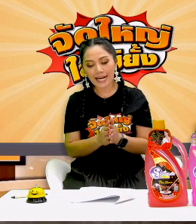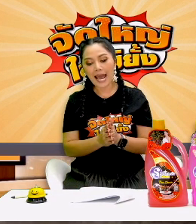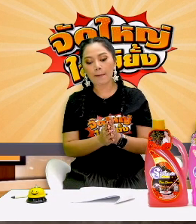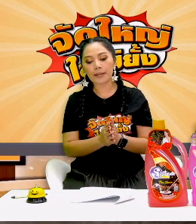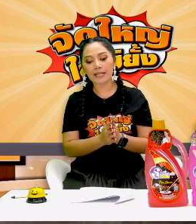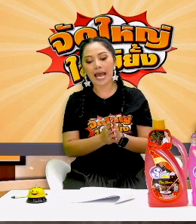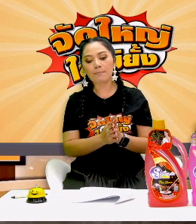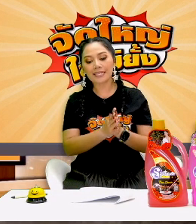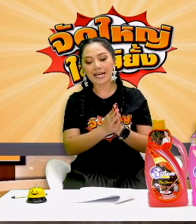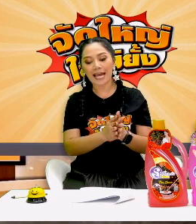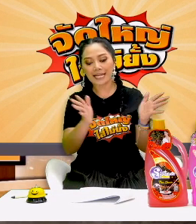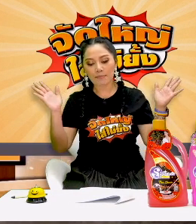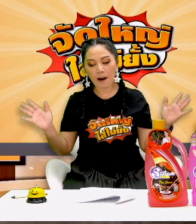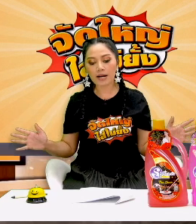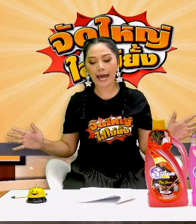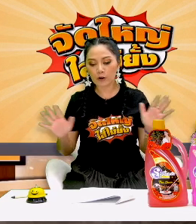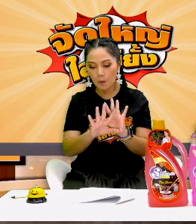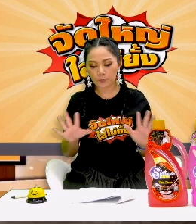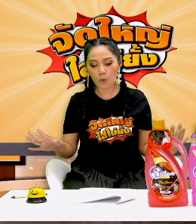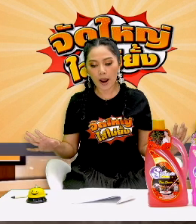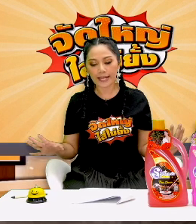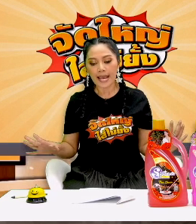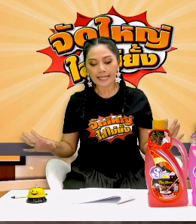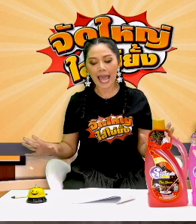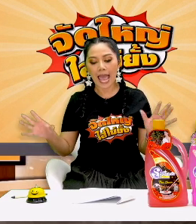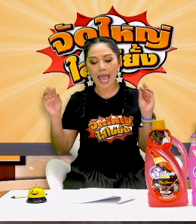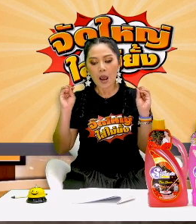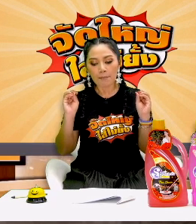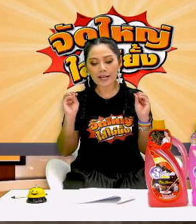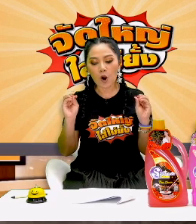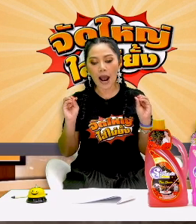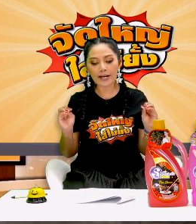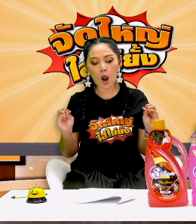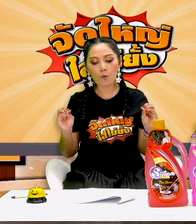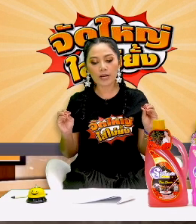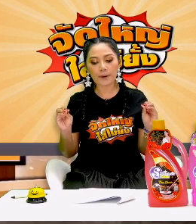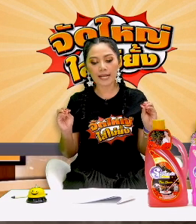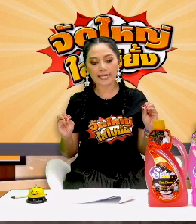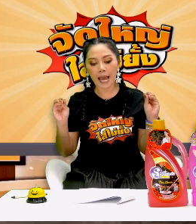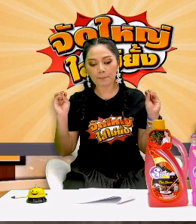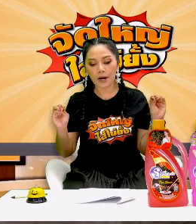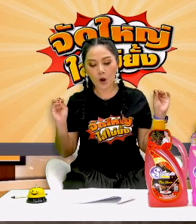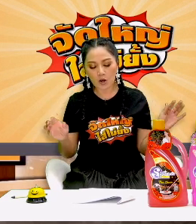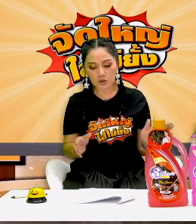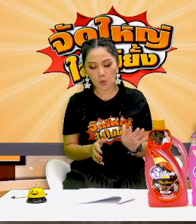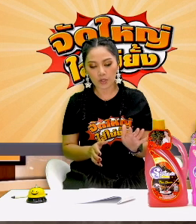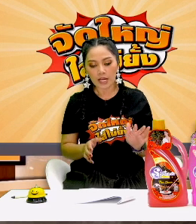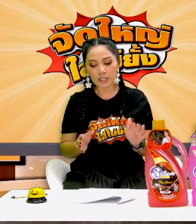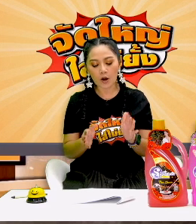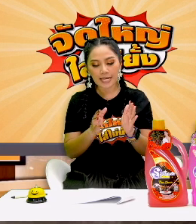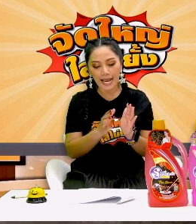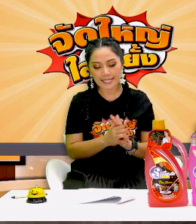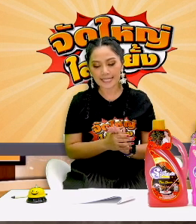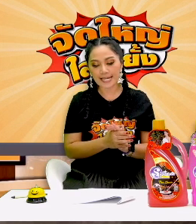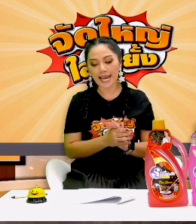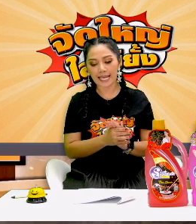ร้านอาหารปฏิบัติตามมาตรการการป้องกันครบถ้วนแต่ไม่ขอให้ข้อมูลในประเด็นการเปิดห้องสูตรต่อ